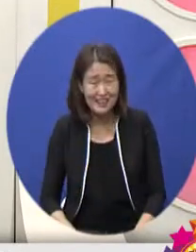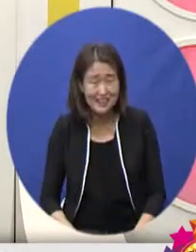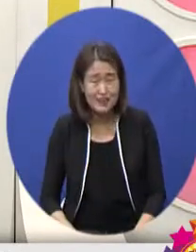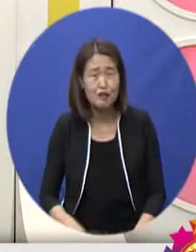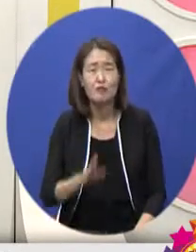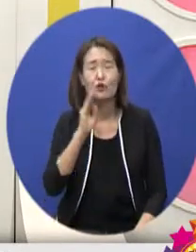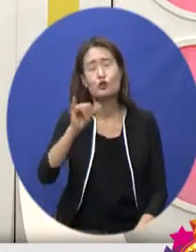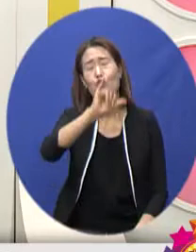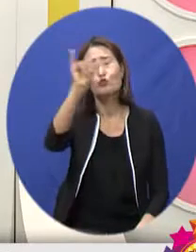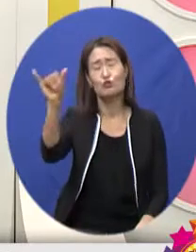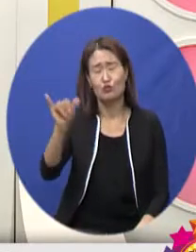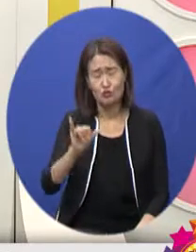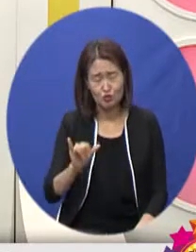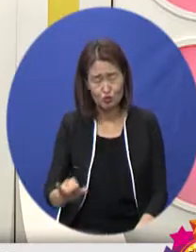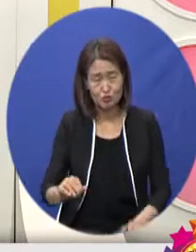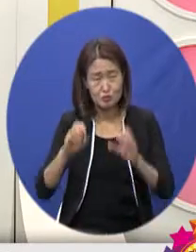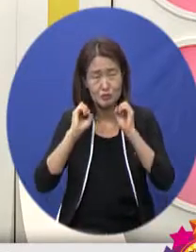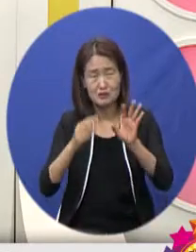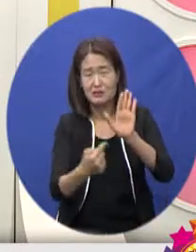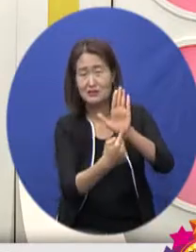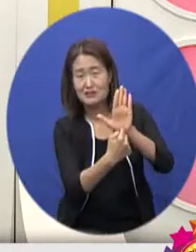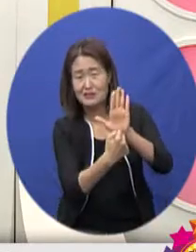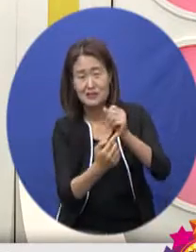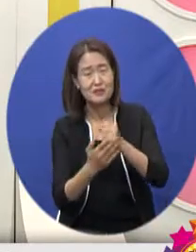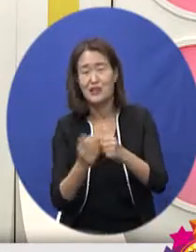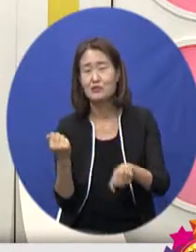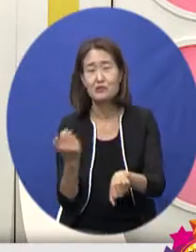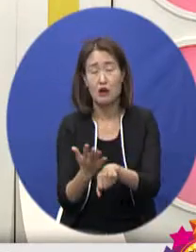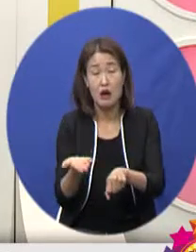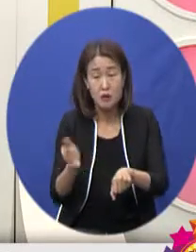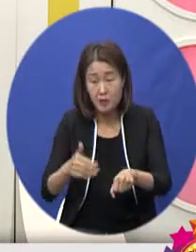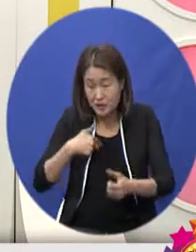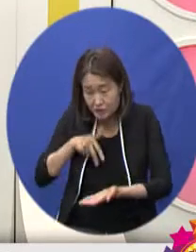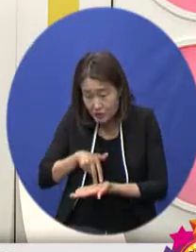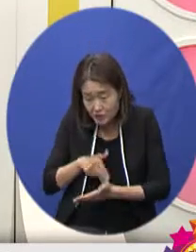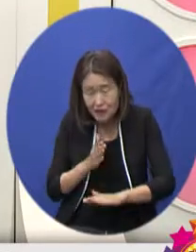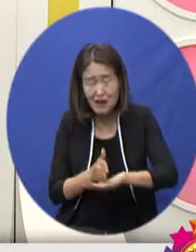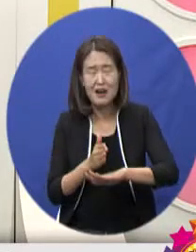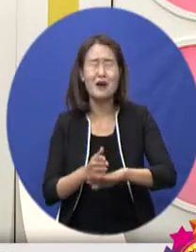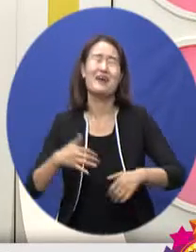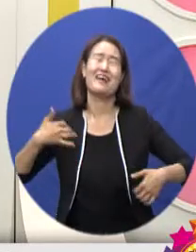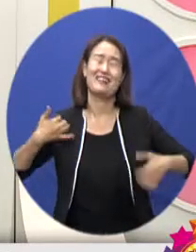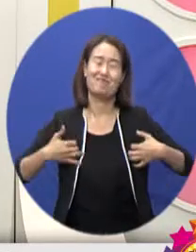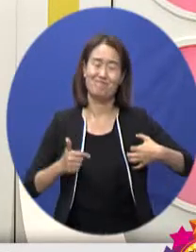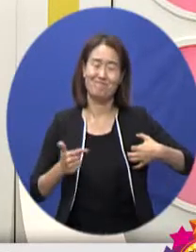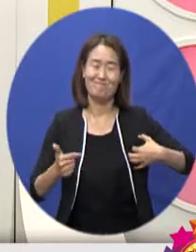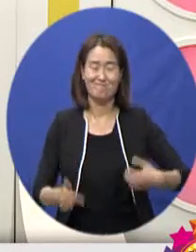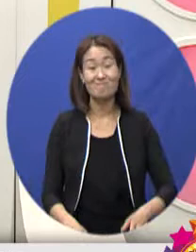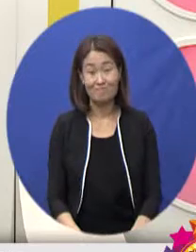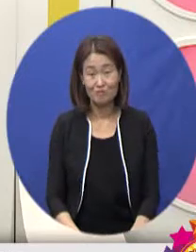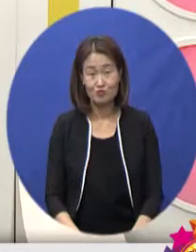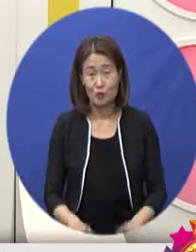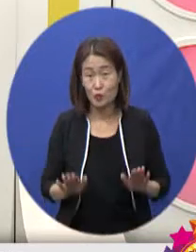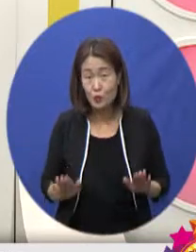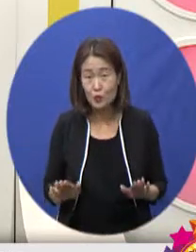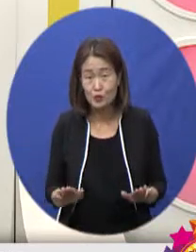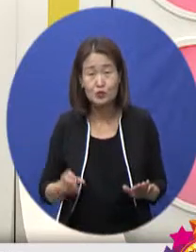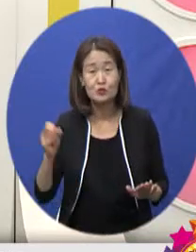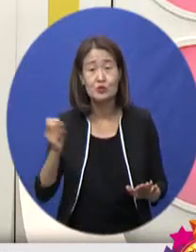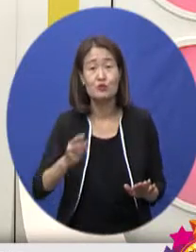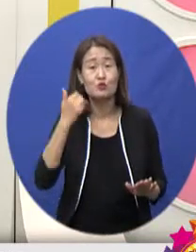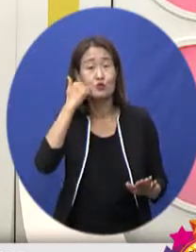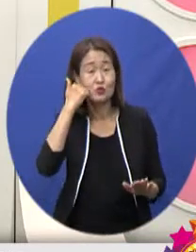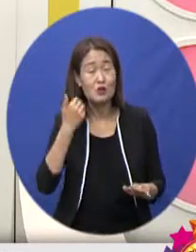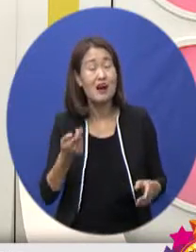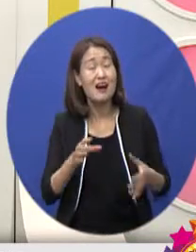나가는 방송에서 공표가 됐는데. 네, 아 근데 진짜 감사하고 반갑더라고요. 네. 네. 자. 오늘은 그래도 또 어떤